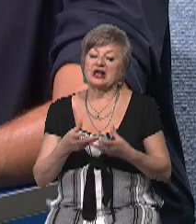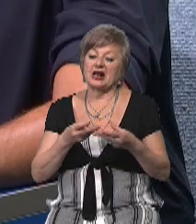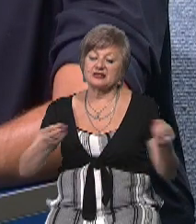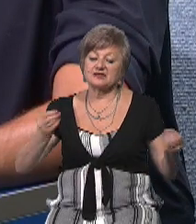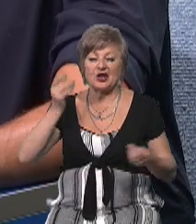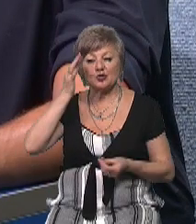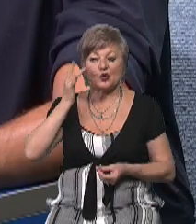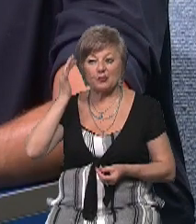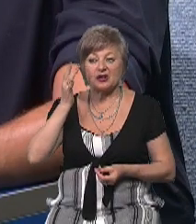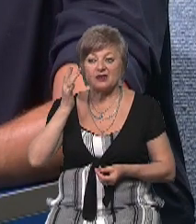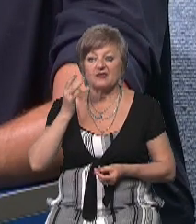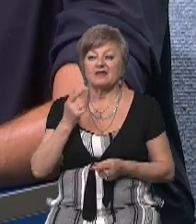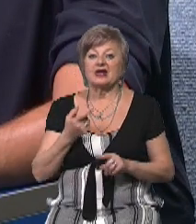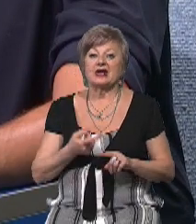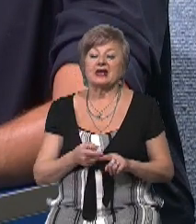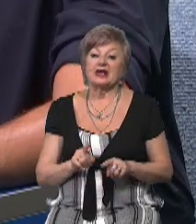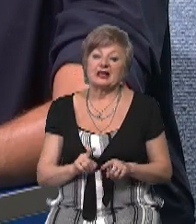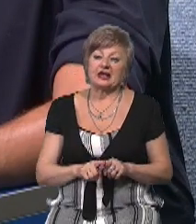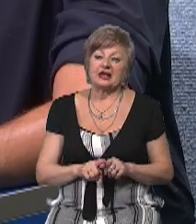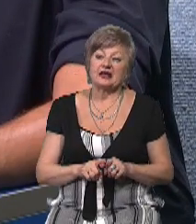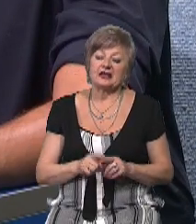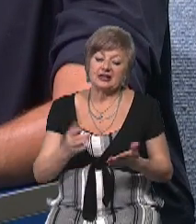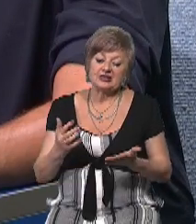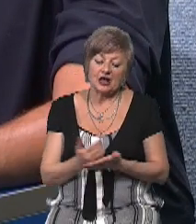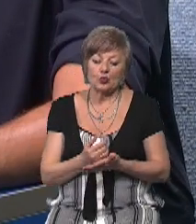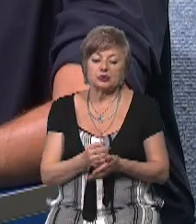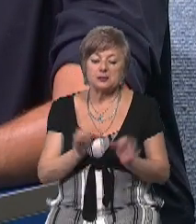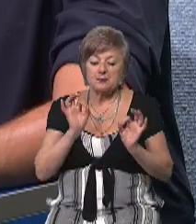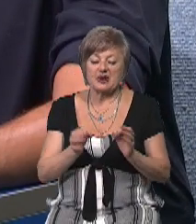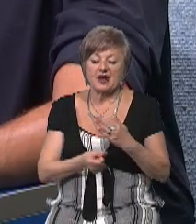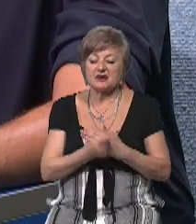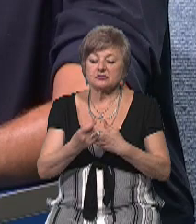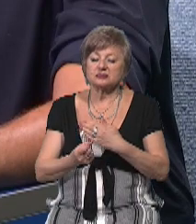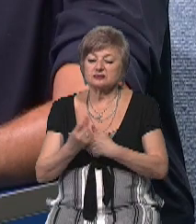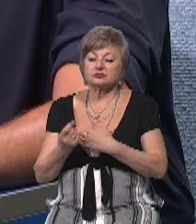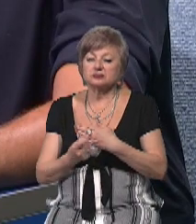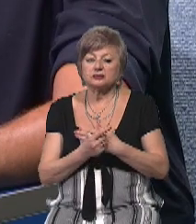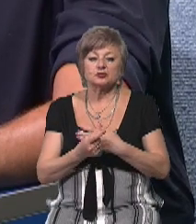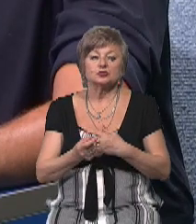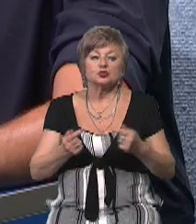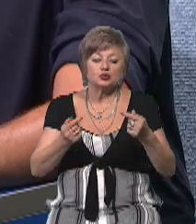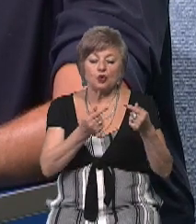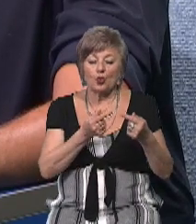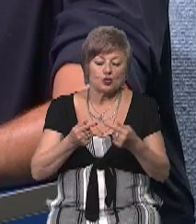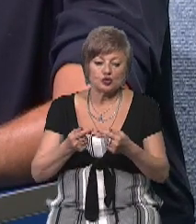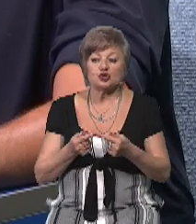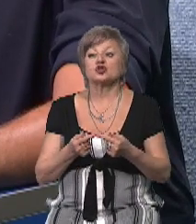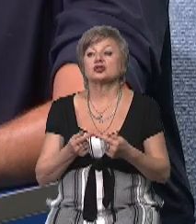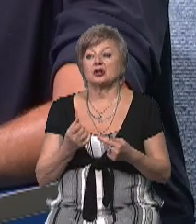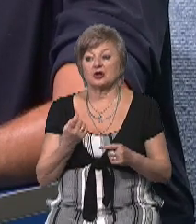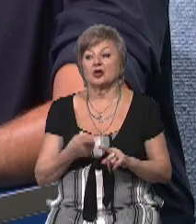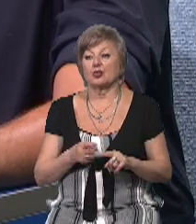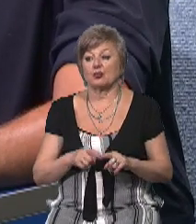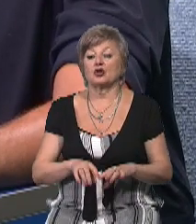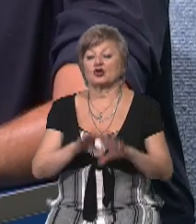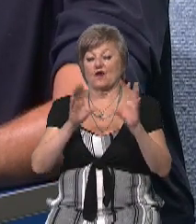інші або ті ж самі історики знаходять відповідно джерела, які розвінчують ті ж самі міфи, і після цього нівелюється